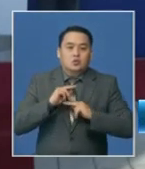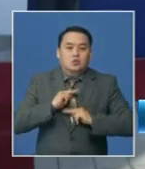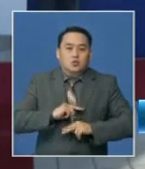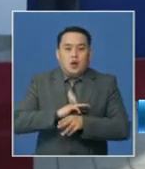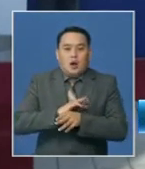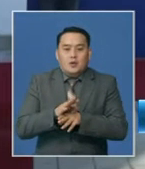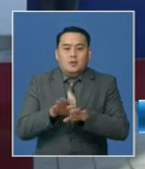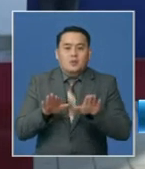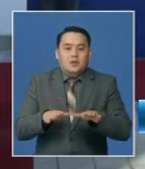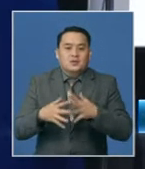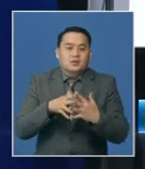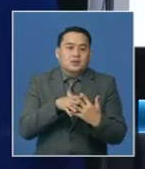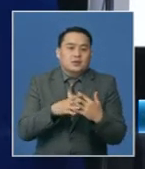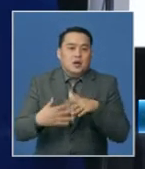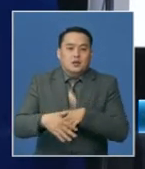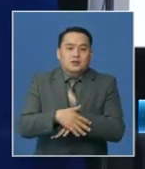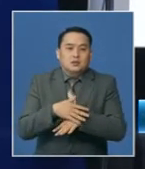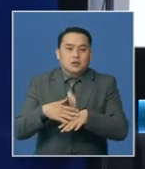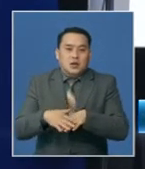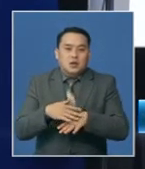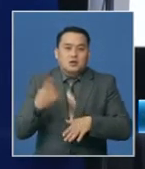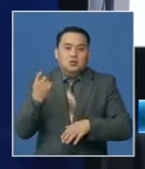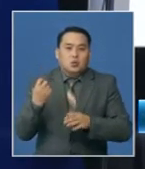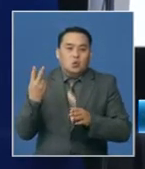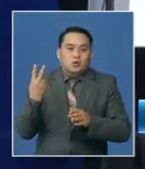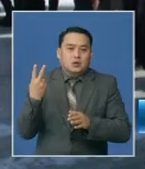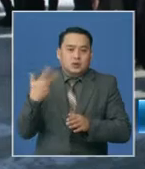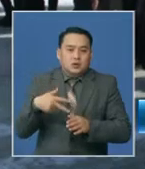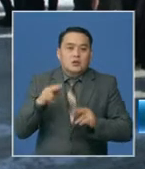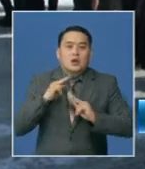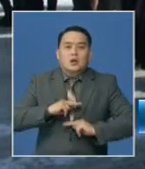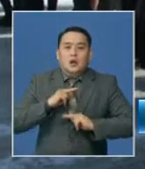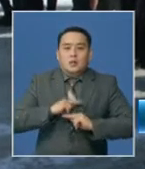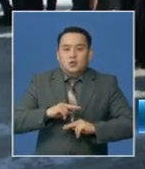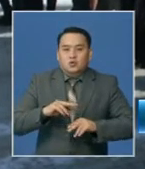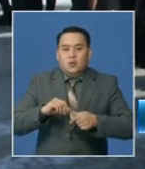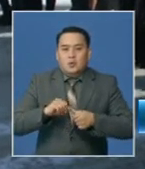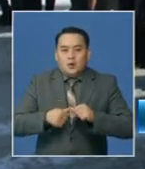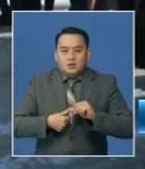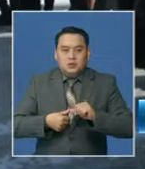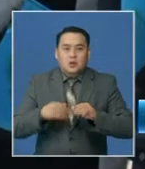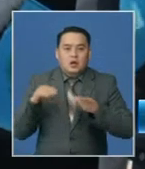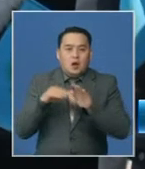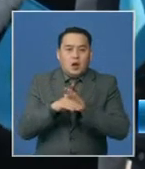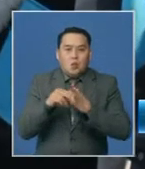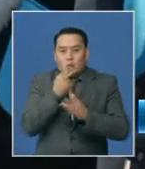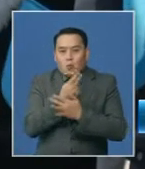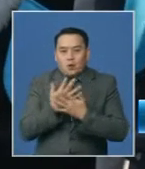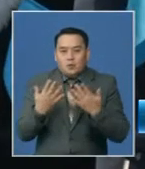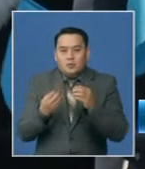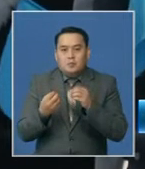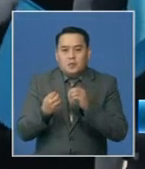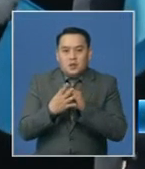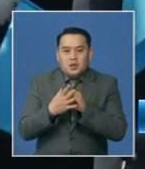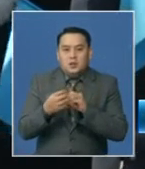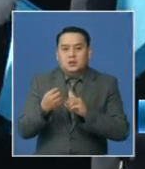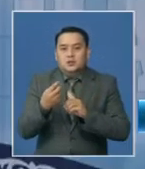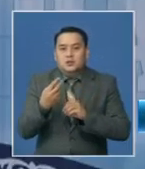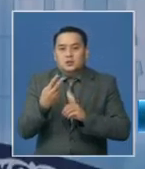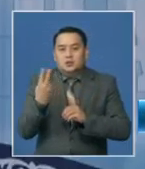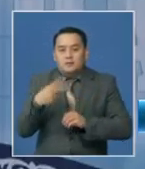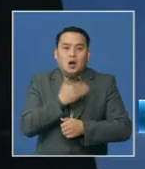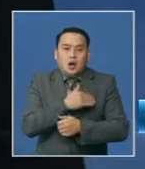трудоустройством местного населения. В центре 130 постоянных рабочих мест. В складах можно хранить продукты при 15-20 градусах.